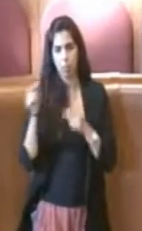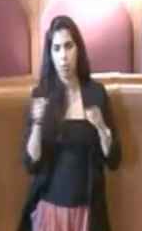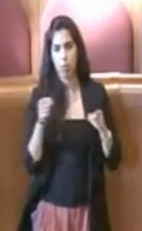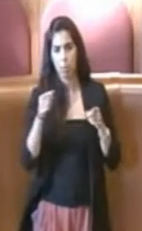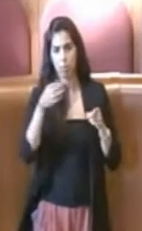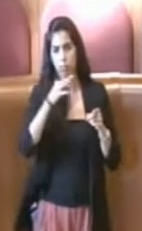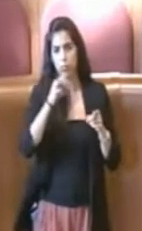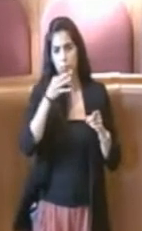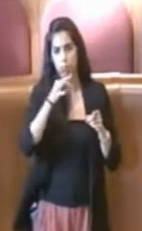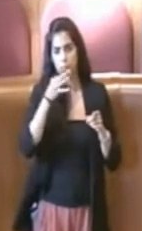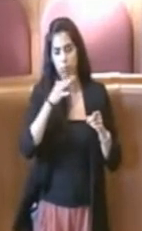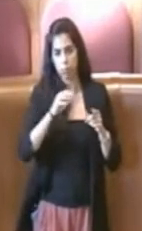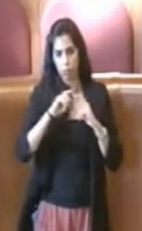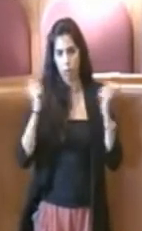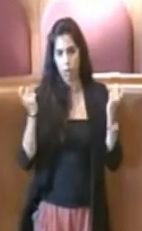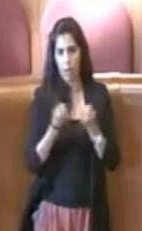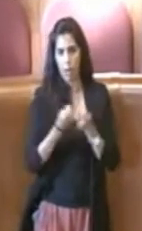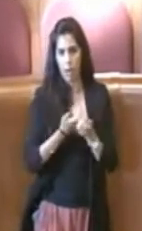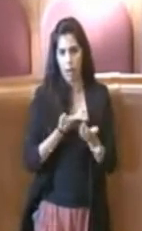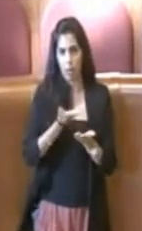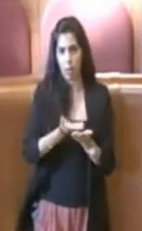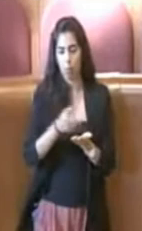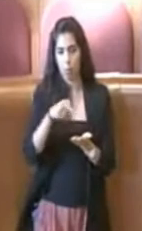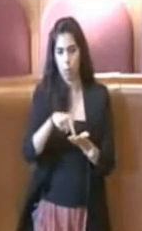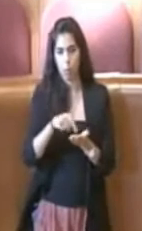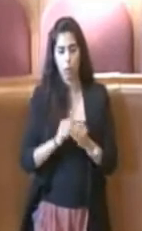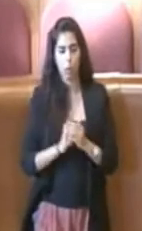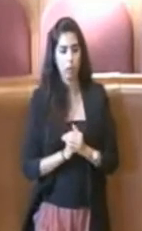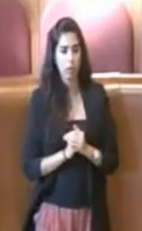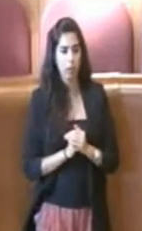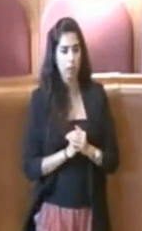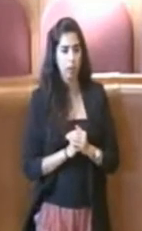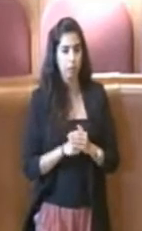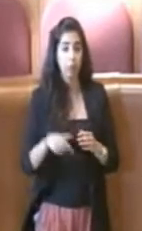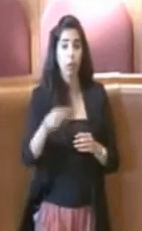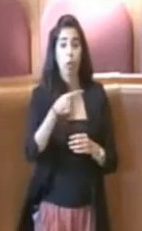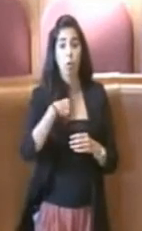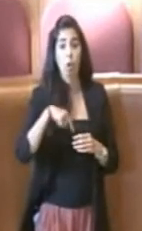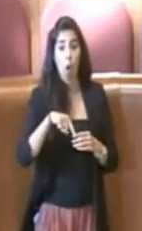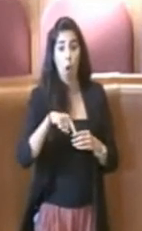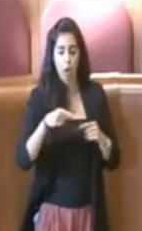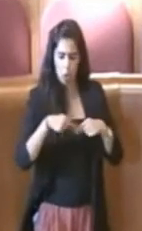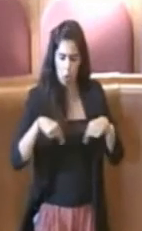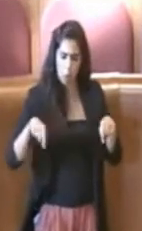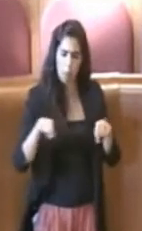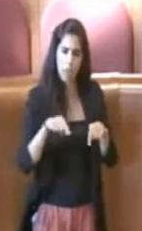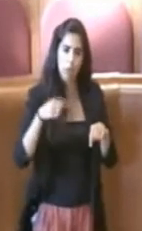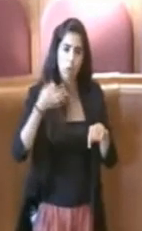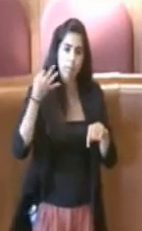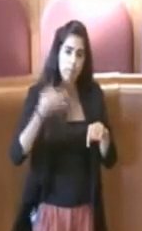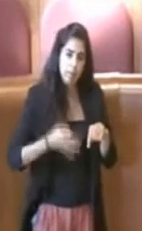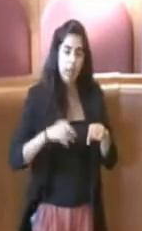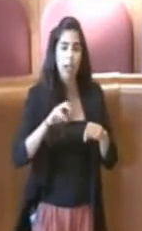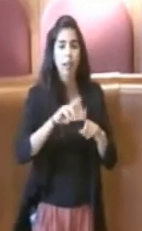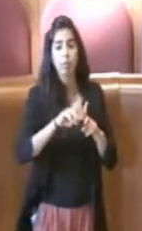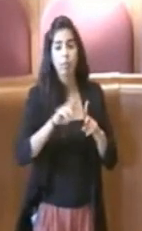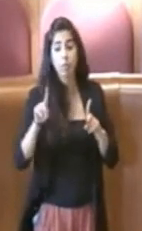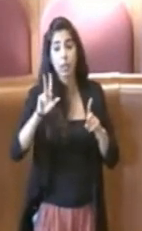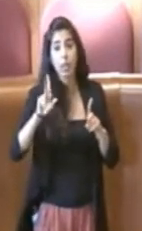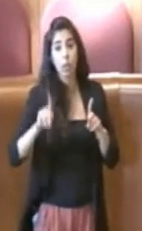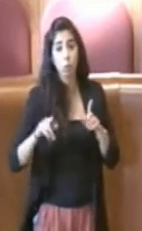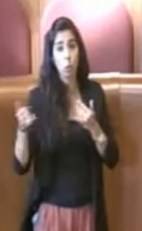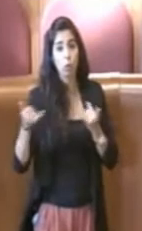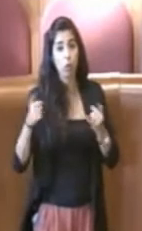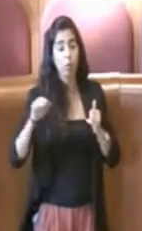l'esposizione della proposta avevamo come commissione indicato il 31 dicembre come data ultima